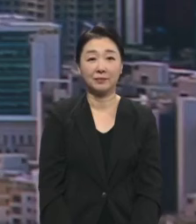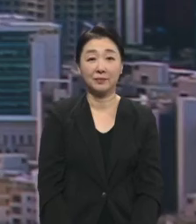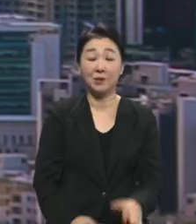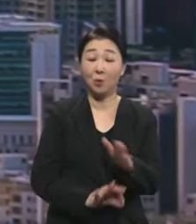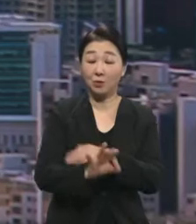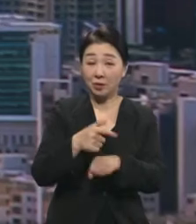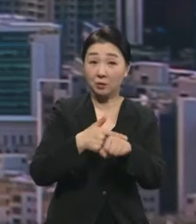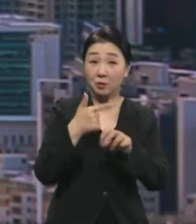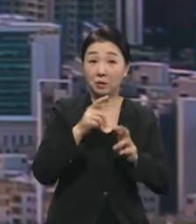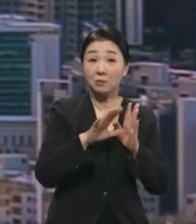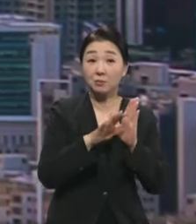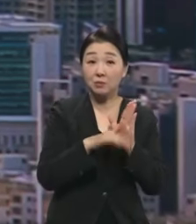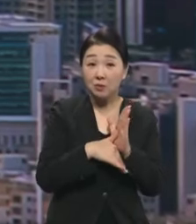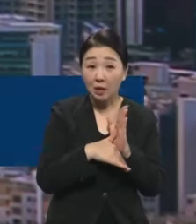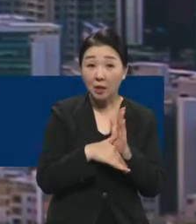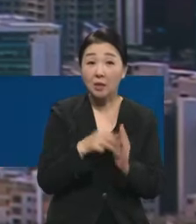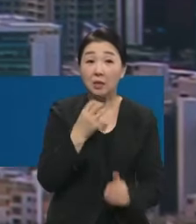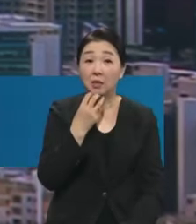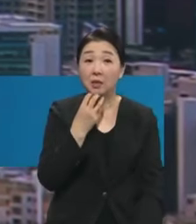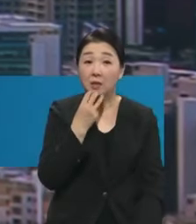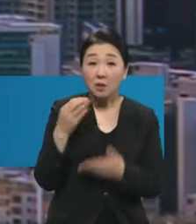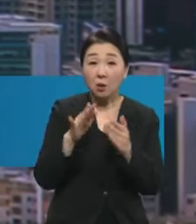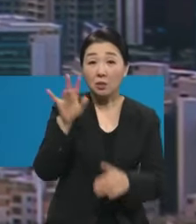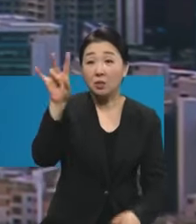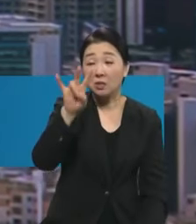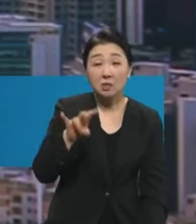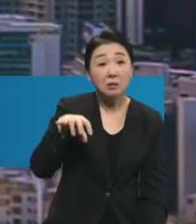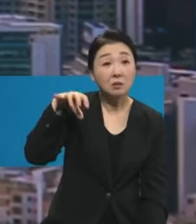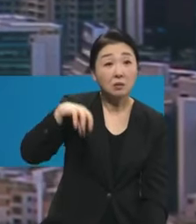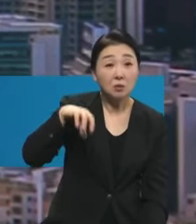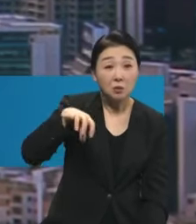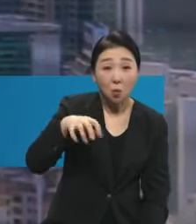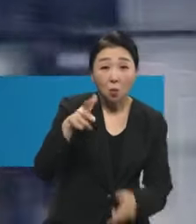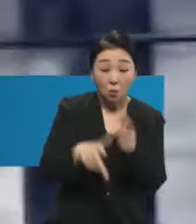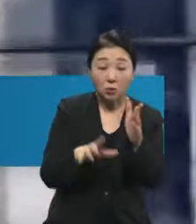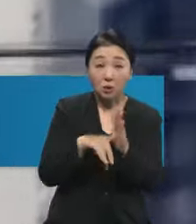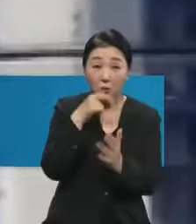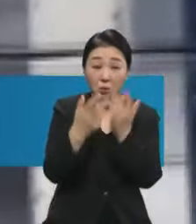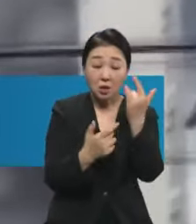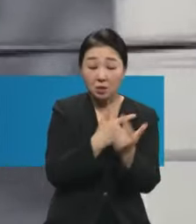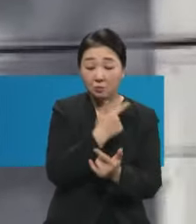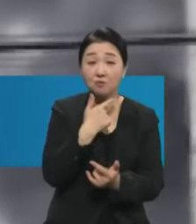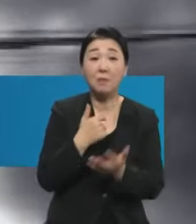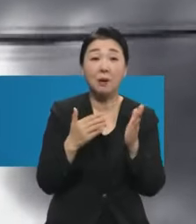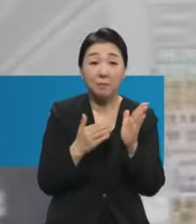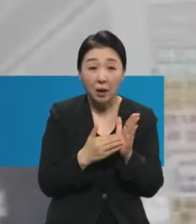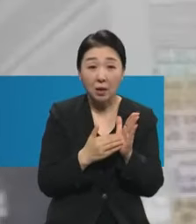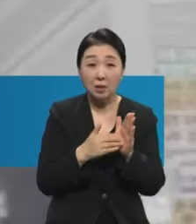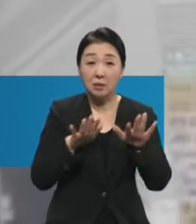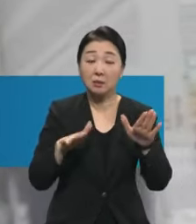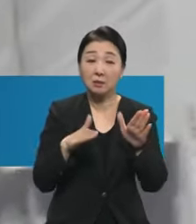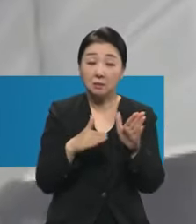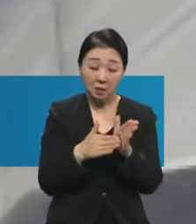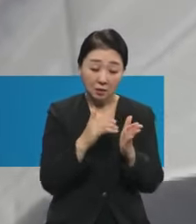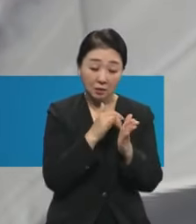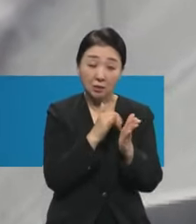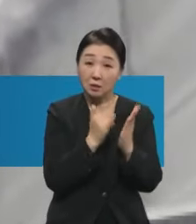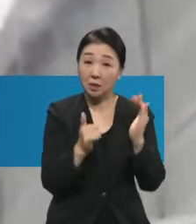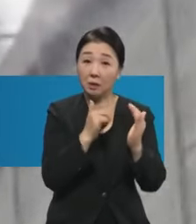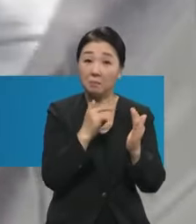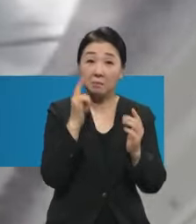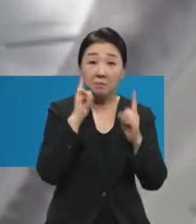오늘 아침 6시 30분쯤 경기 시흥시 정왕동 시화공단에 있는 공장에서 큰 불이 났습니다. 현재까지